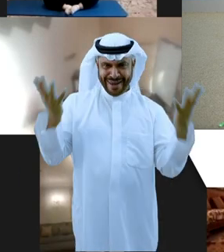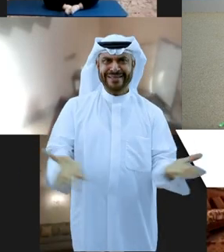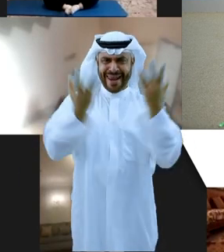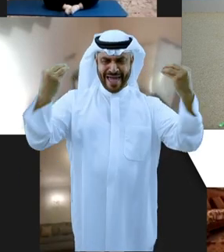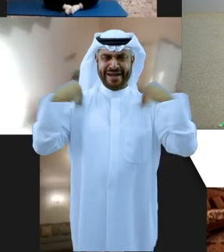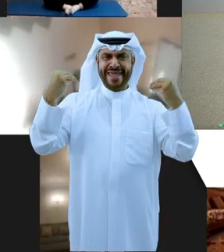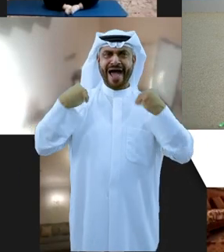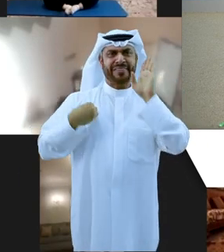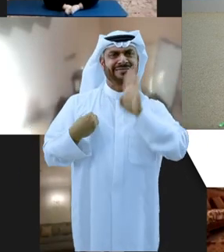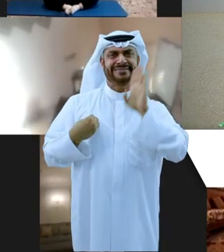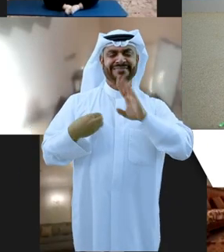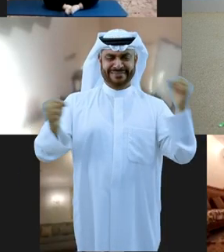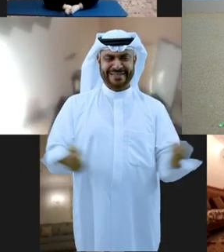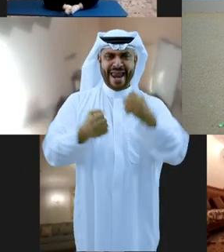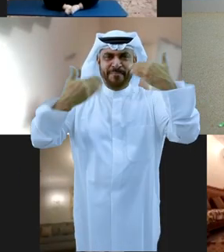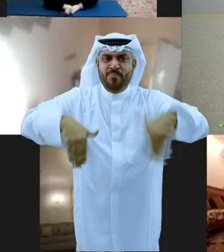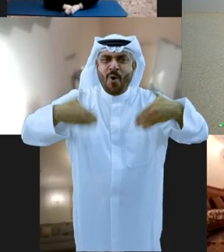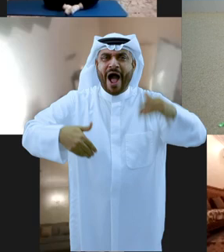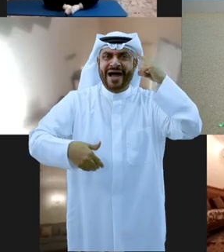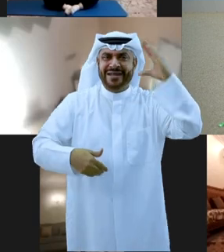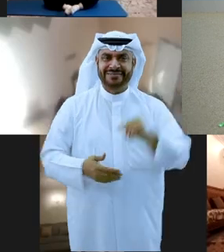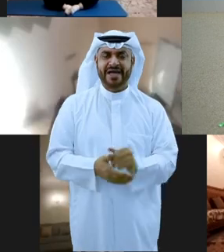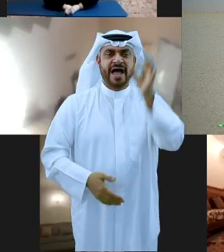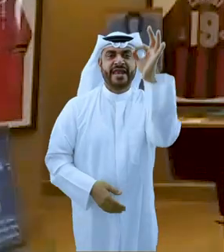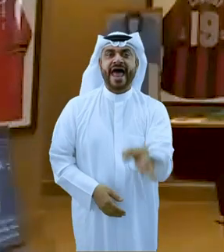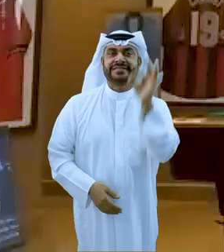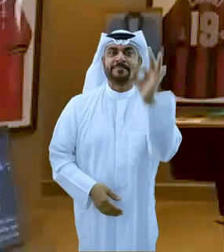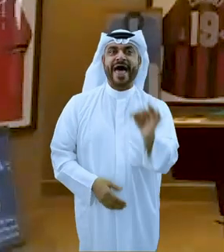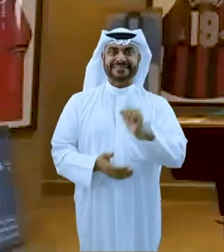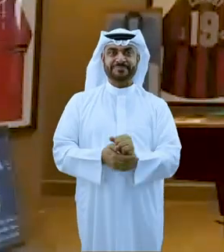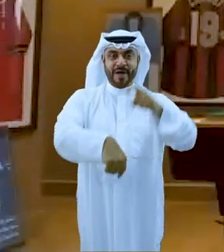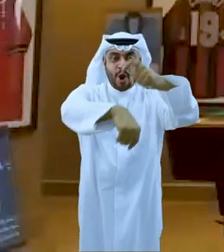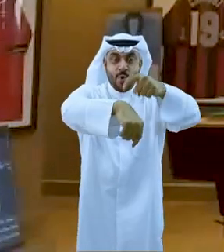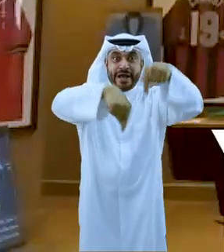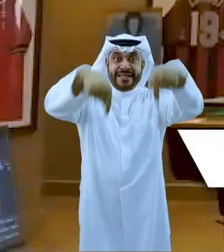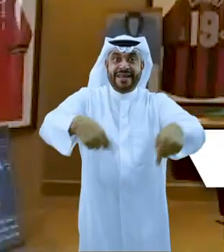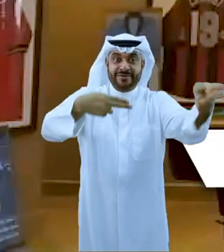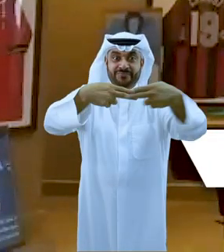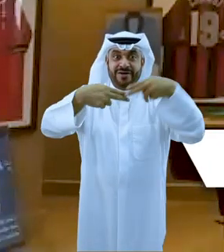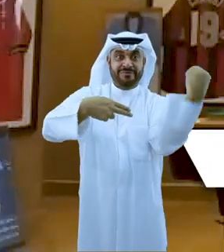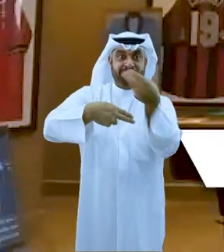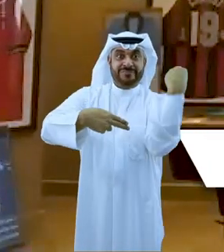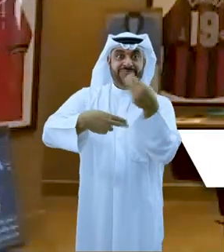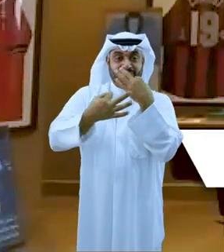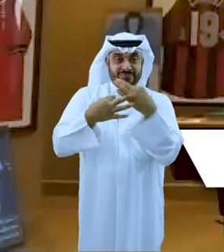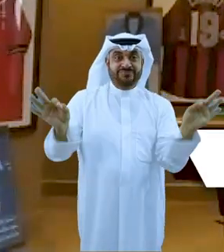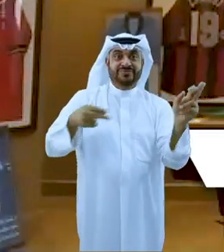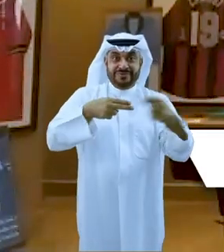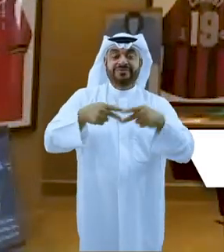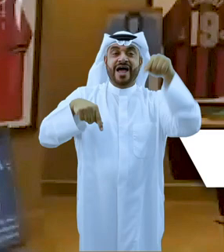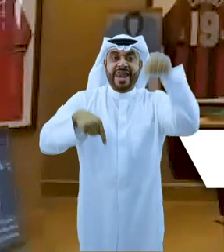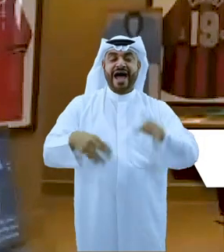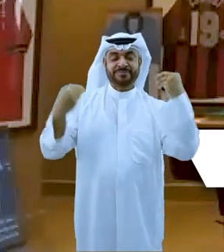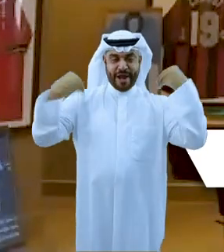إيدي تكون ساكة عدل على كوعي. لازم يعني خصوصاً في الوقت لازم تكون رياضة عندك بشكل